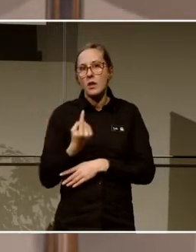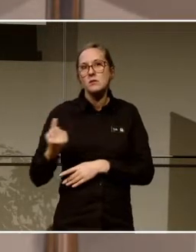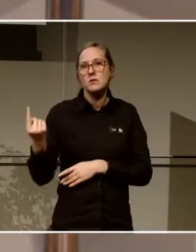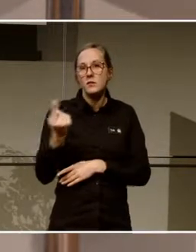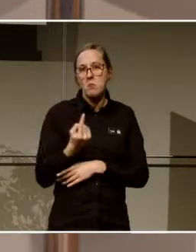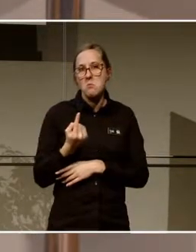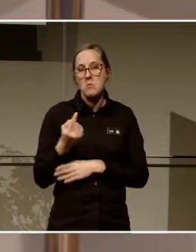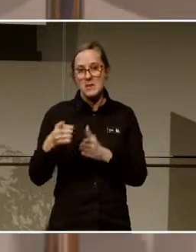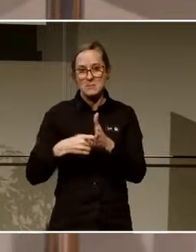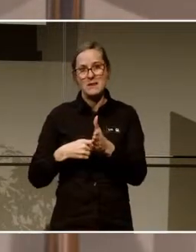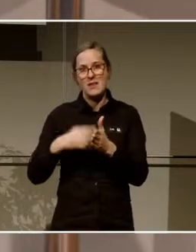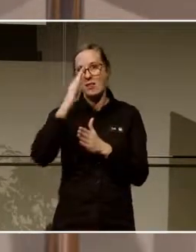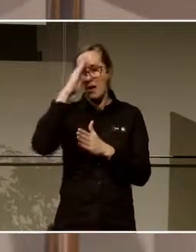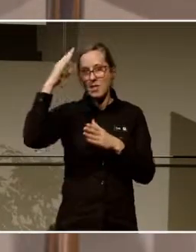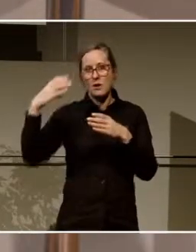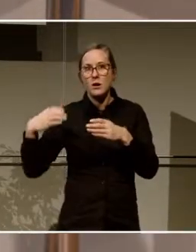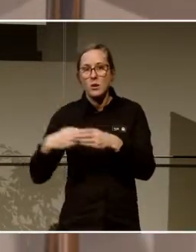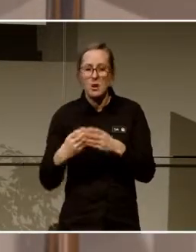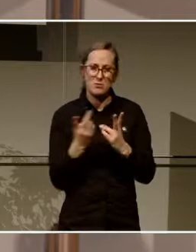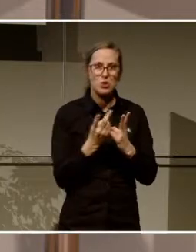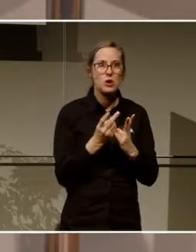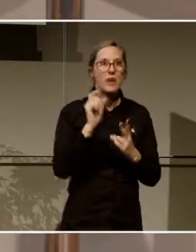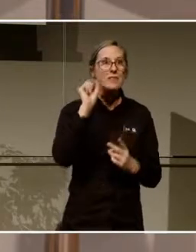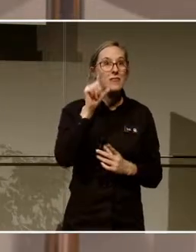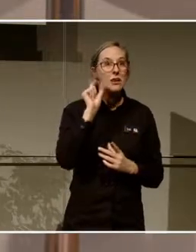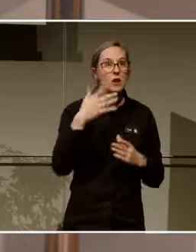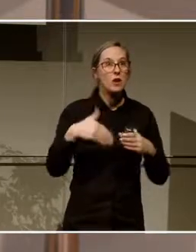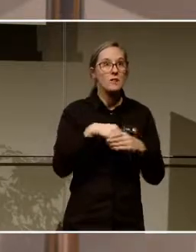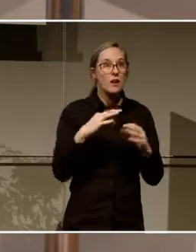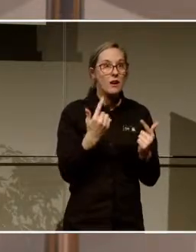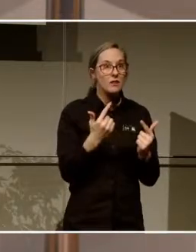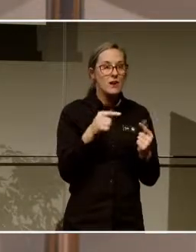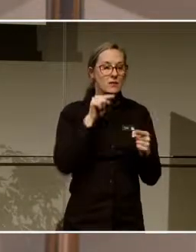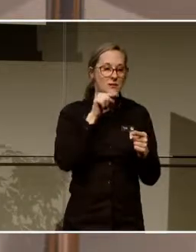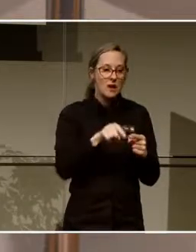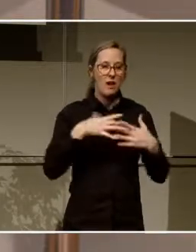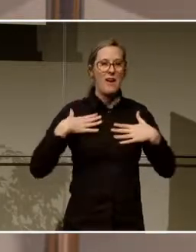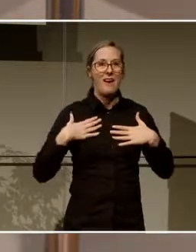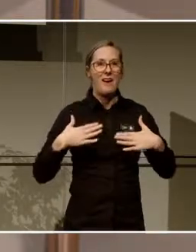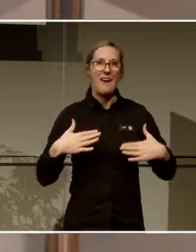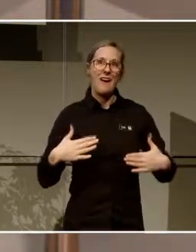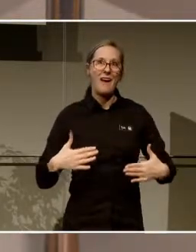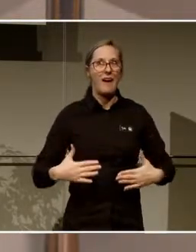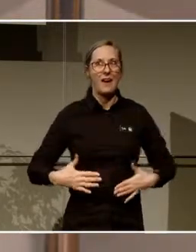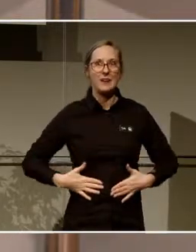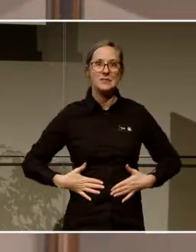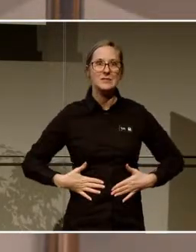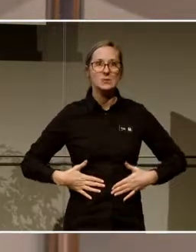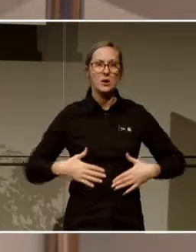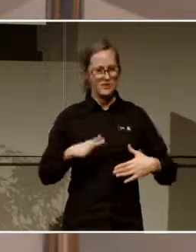personer. Det vill säga digital delaktighet är ett hälso... Det